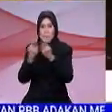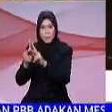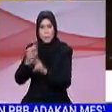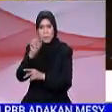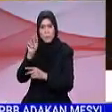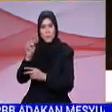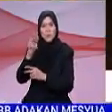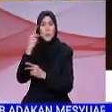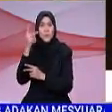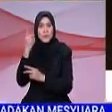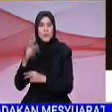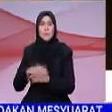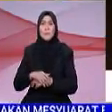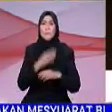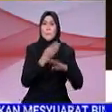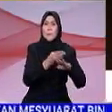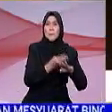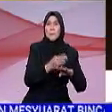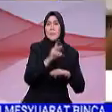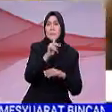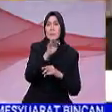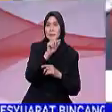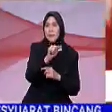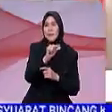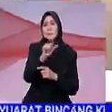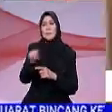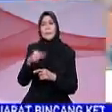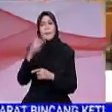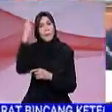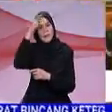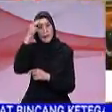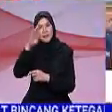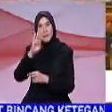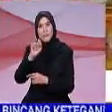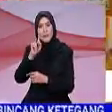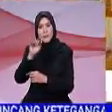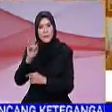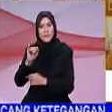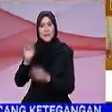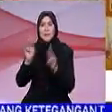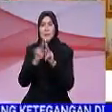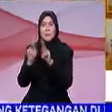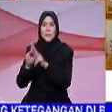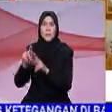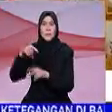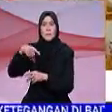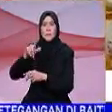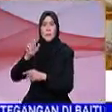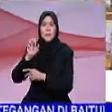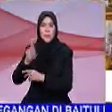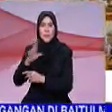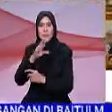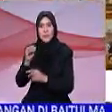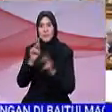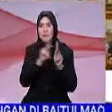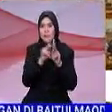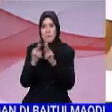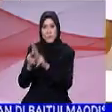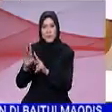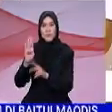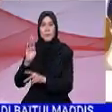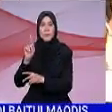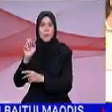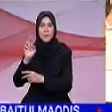Kuching, iaitu Kampung Batu Kitang Jaya, Kampung Haji Baki, Kampung Pulau dan Kampung Bako. Setiap